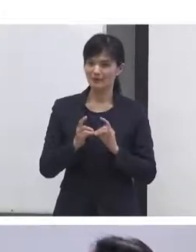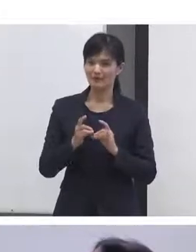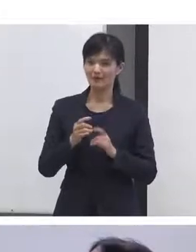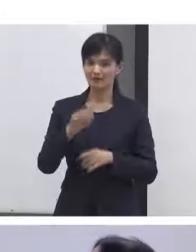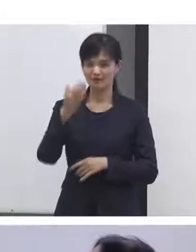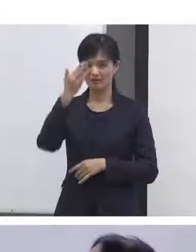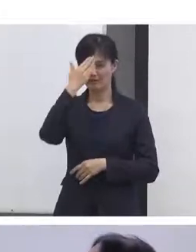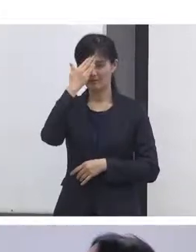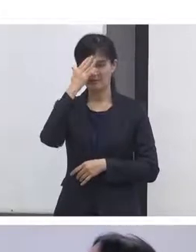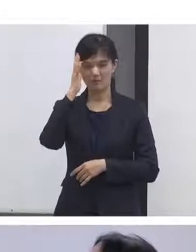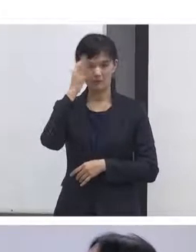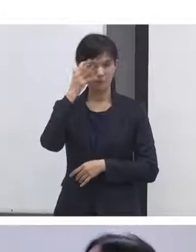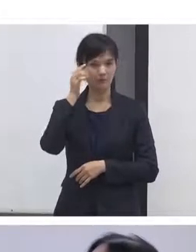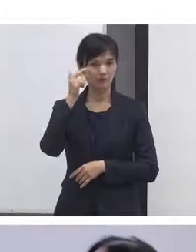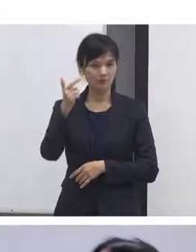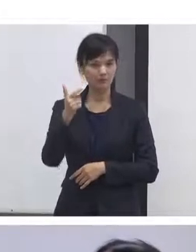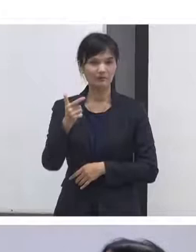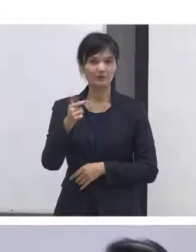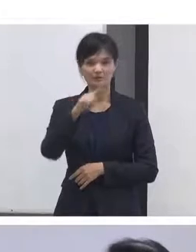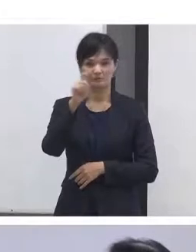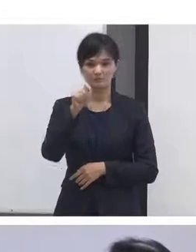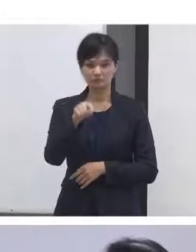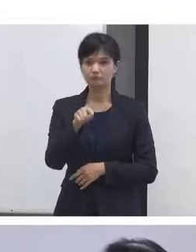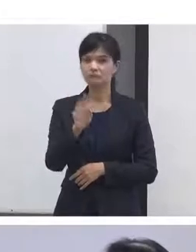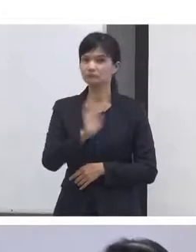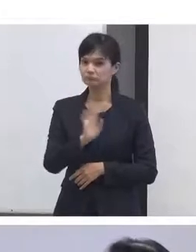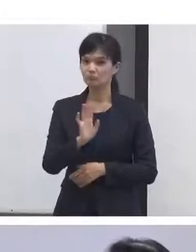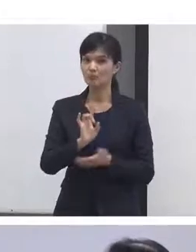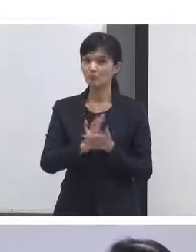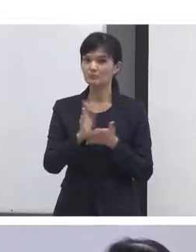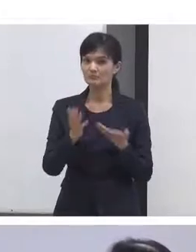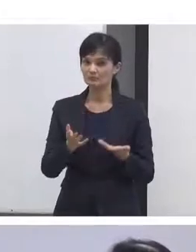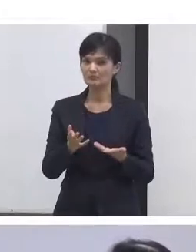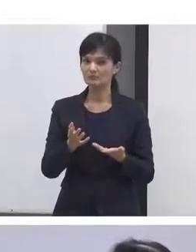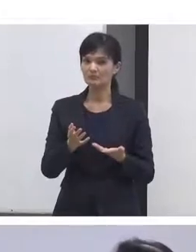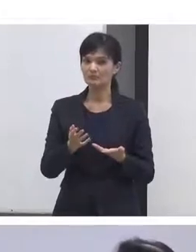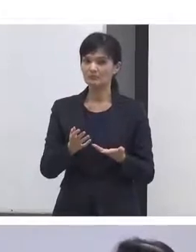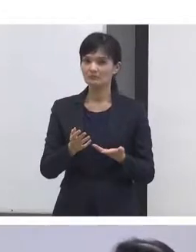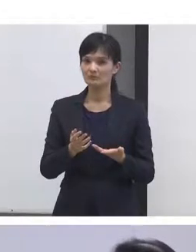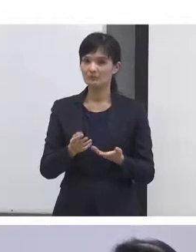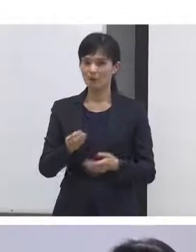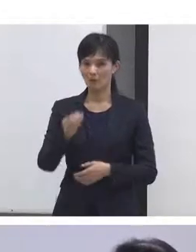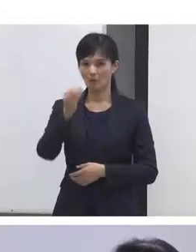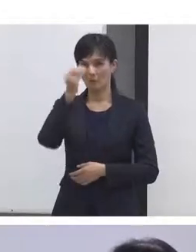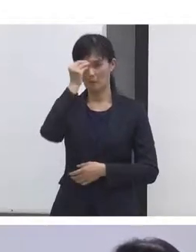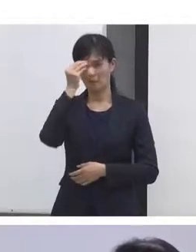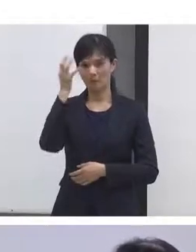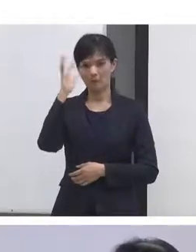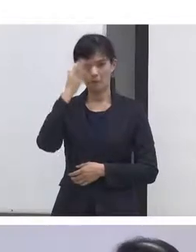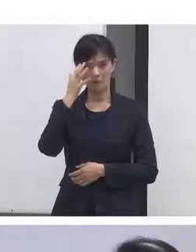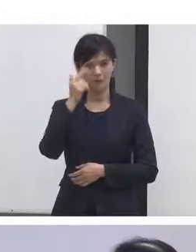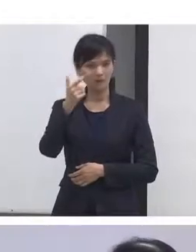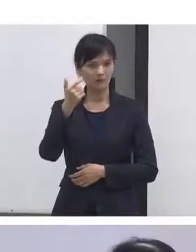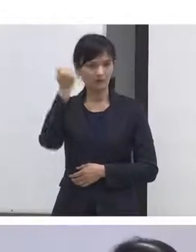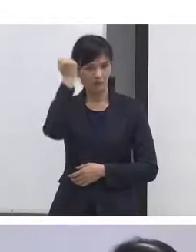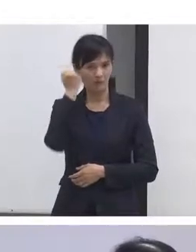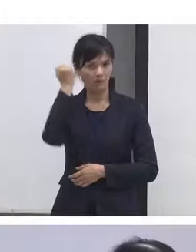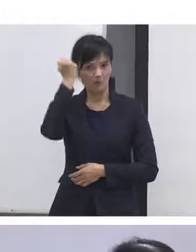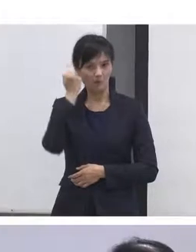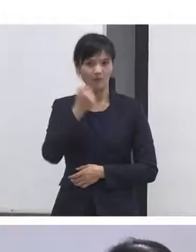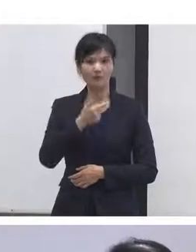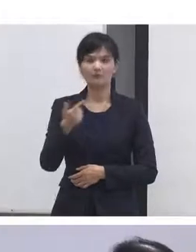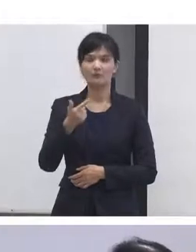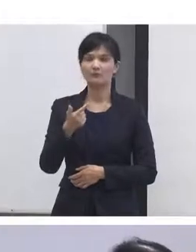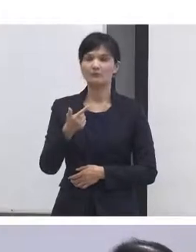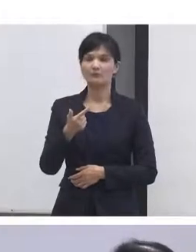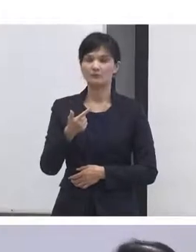烦？不用问号，就是这么麻烦，又令人这么痛苦的方式做